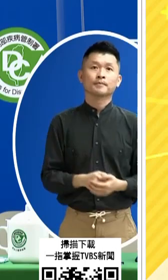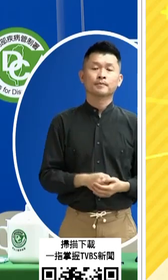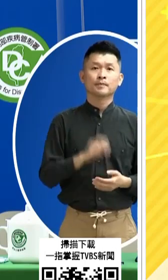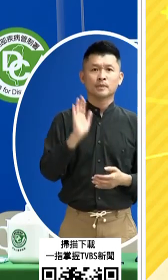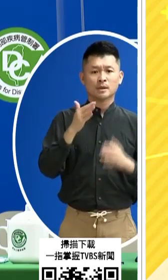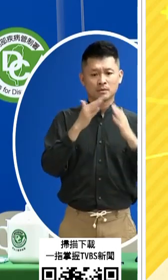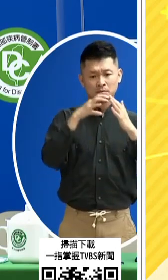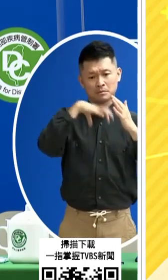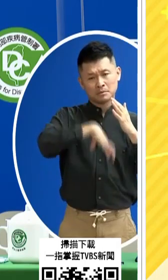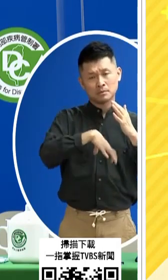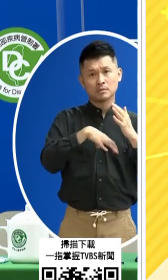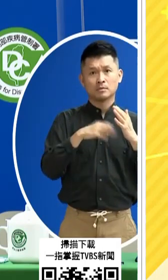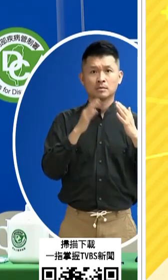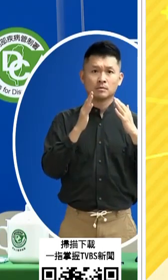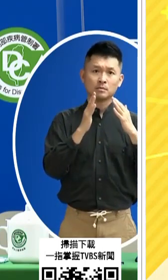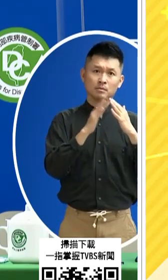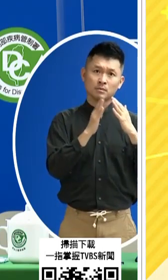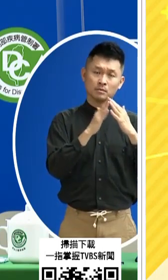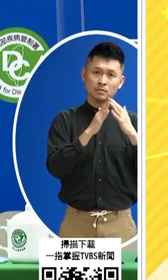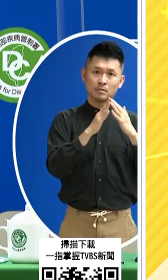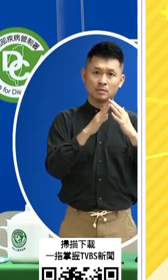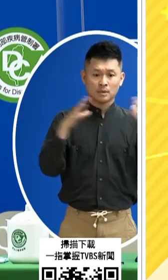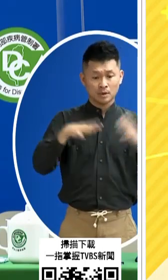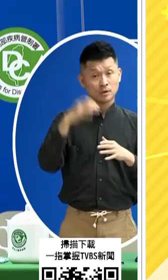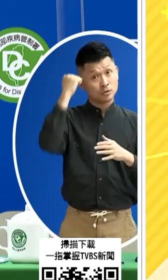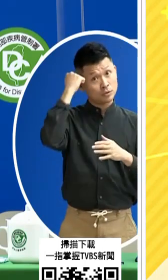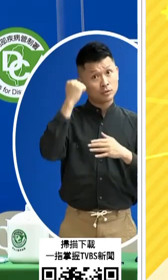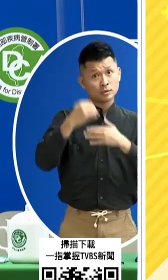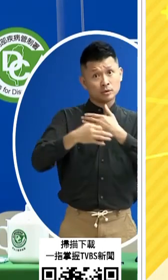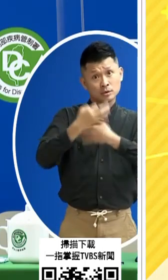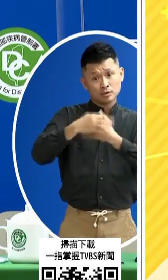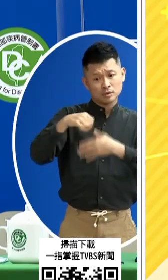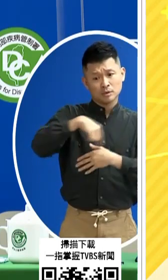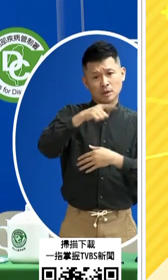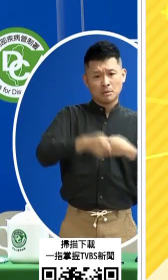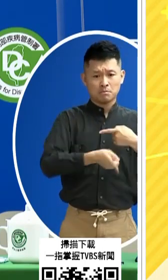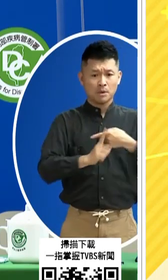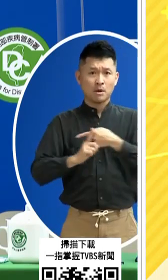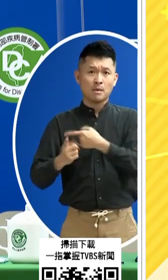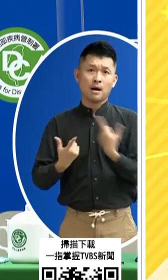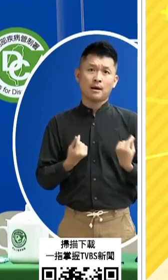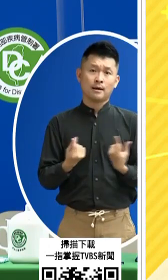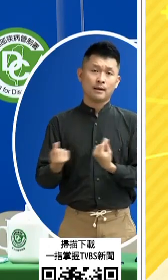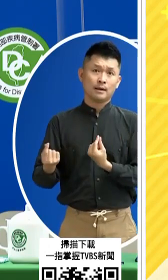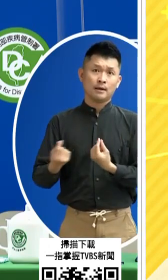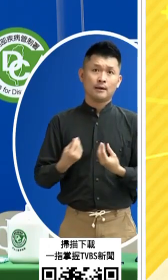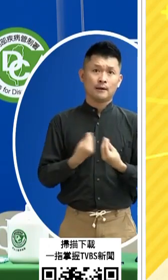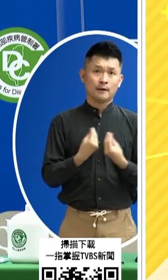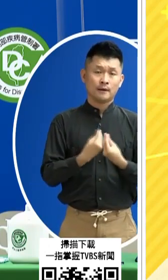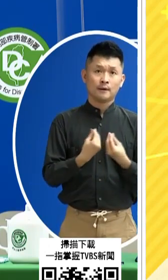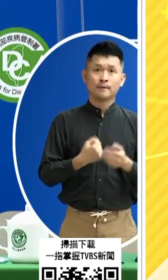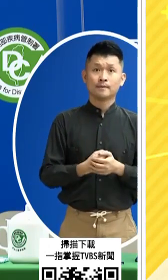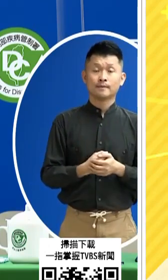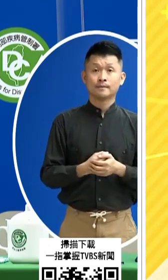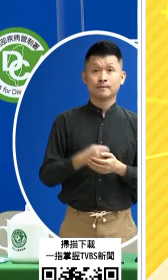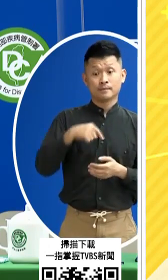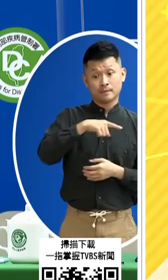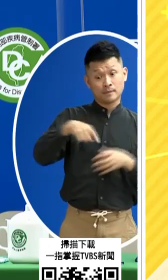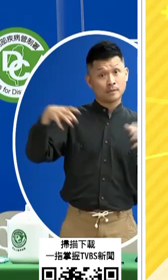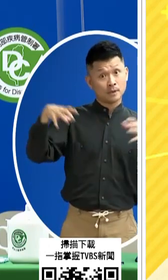然后医院踢来踢去就死了。所以你这样看到多少都是因为你指挥瞎指挥的那